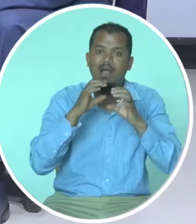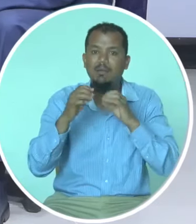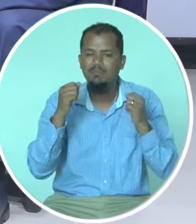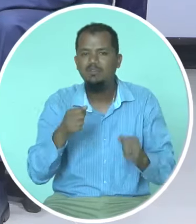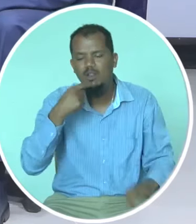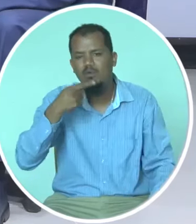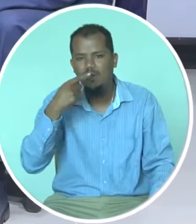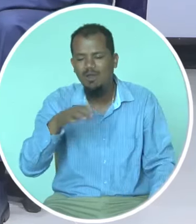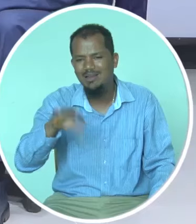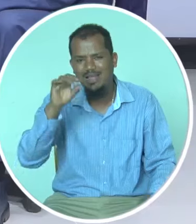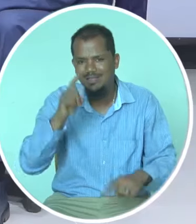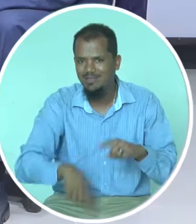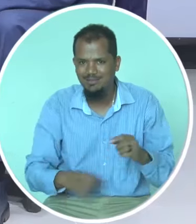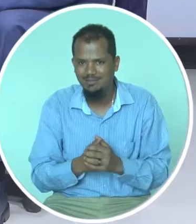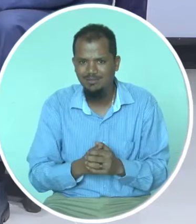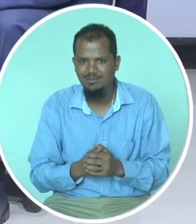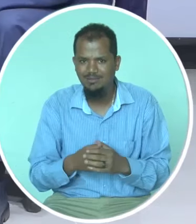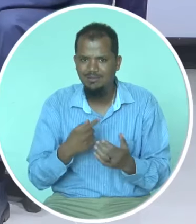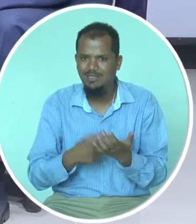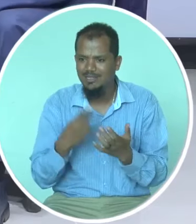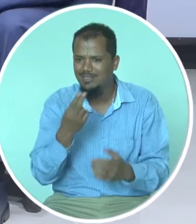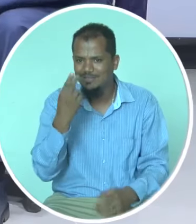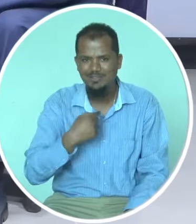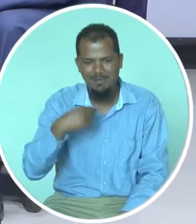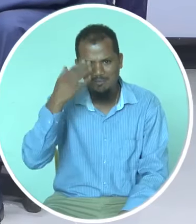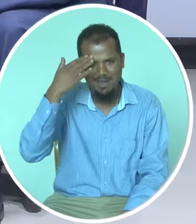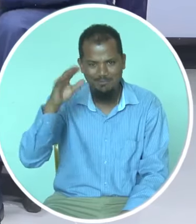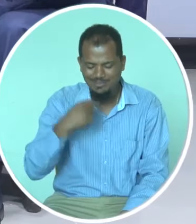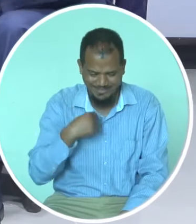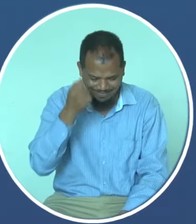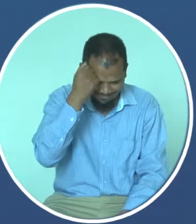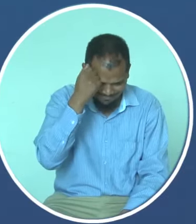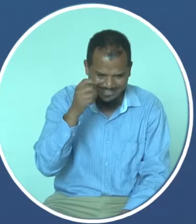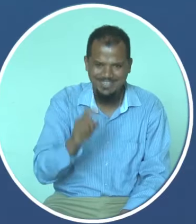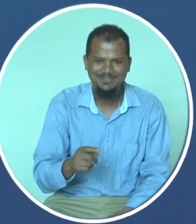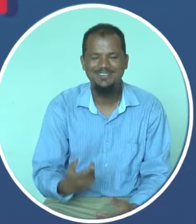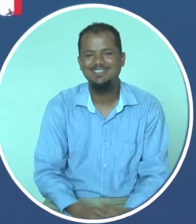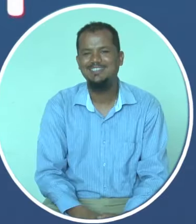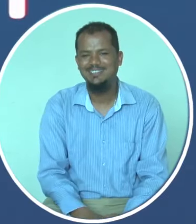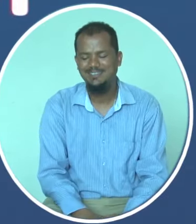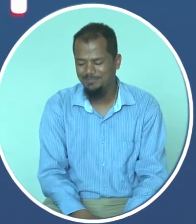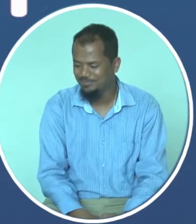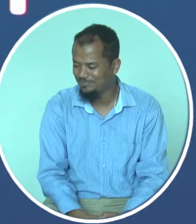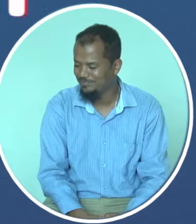عندك شون قوان قوان ناقين يعني شيء. يقول مهين تكم سكان بعد الموقع شو مزازة تلبن.